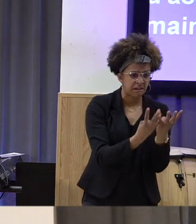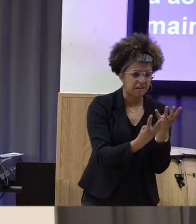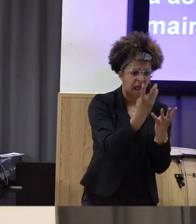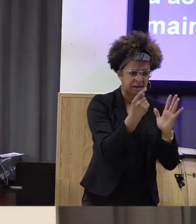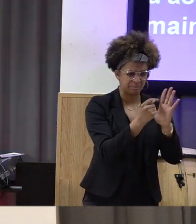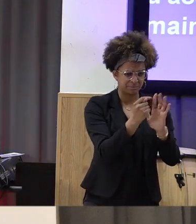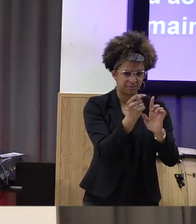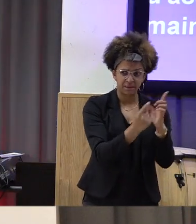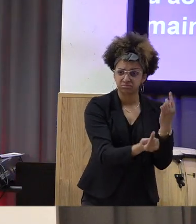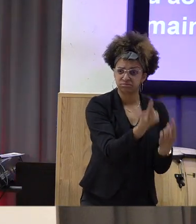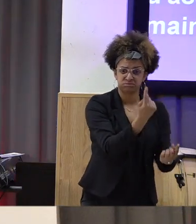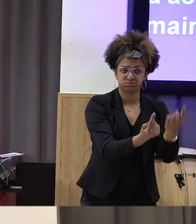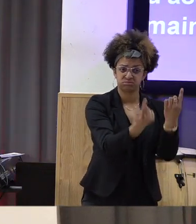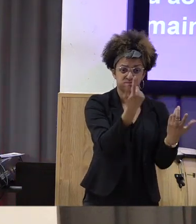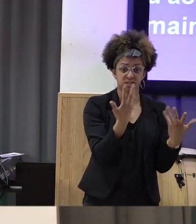Spirituellement parlant.